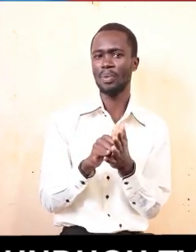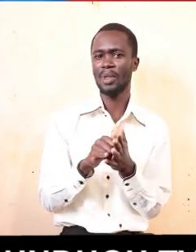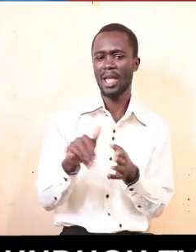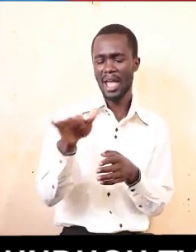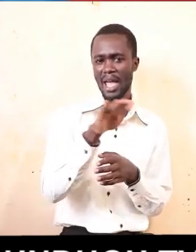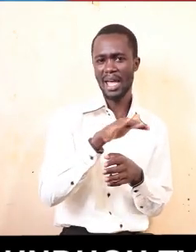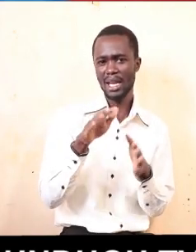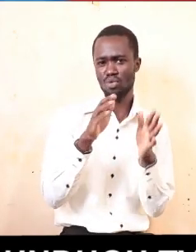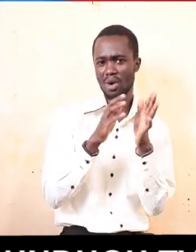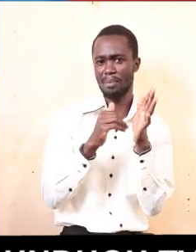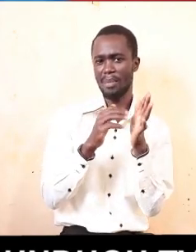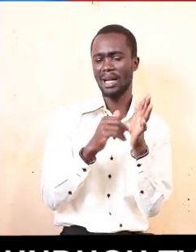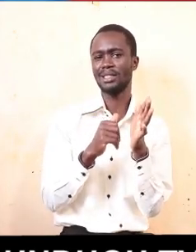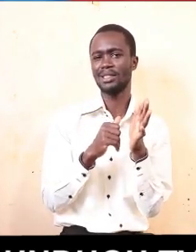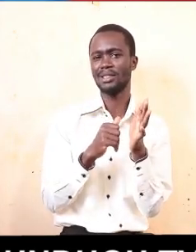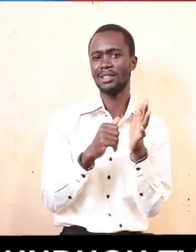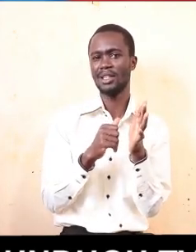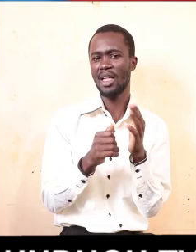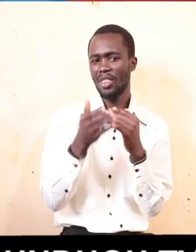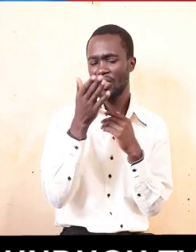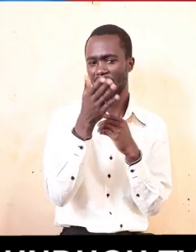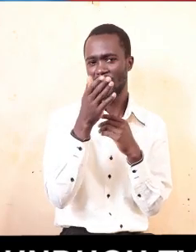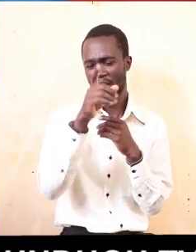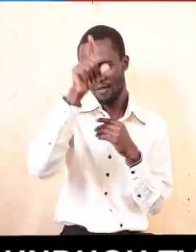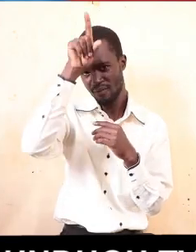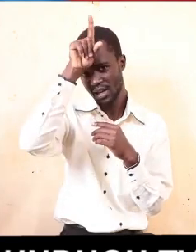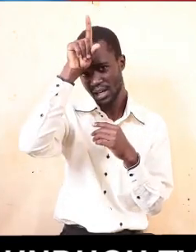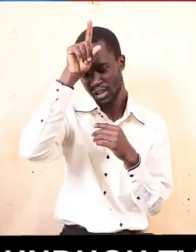ya Ukambani na huko reserve,